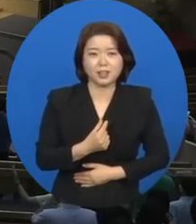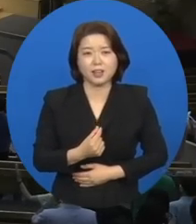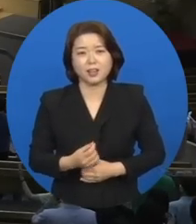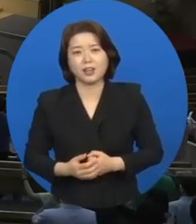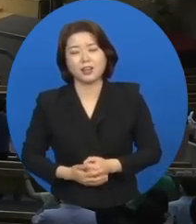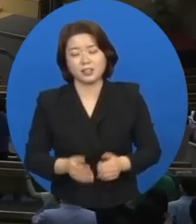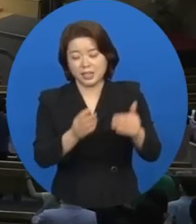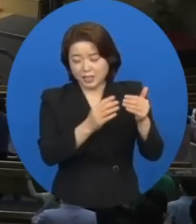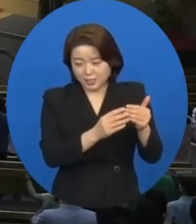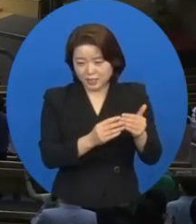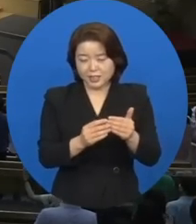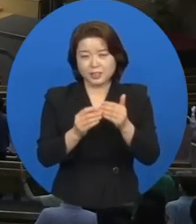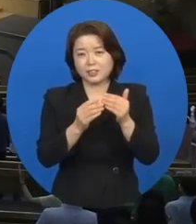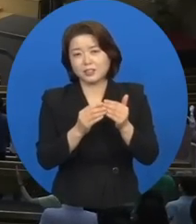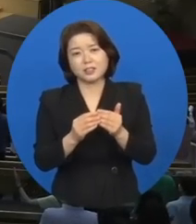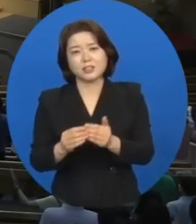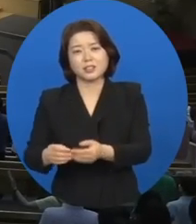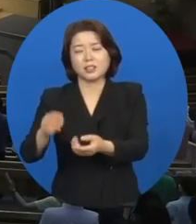기원합니다.